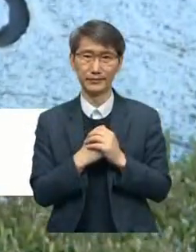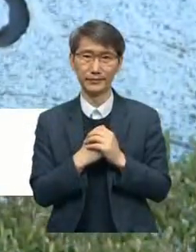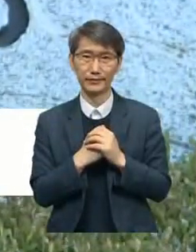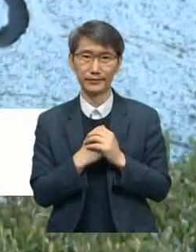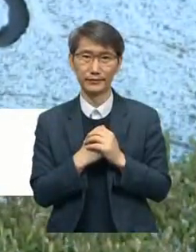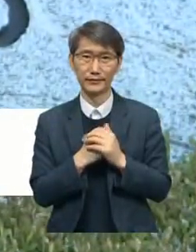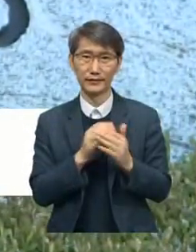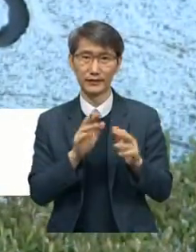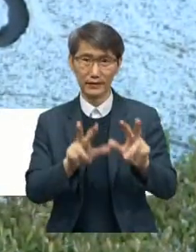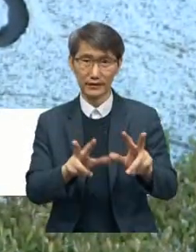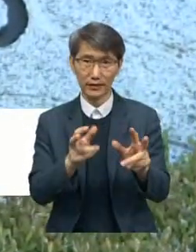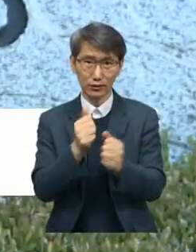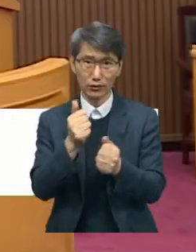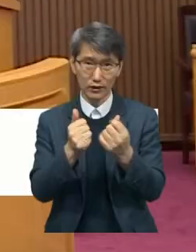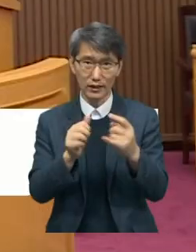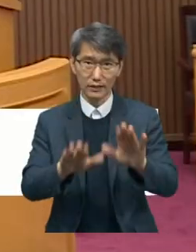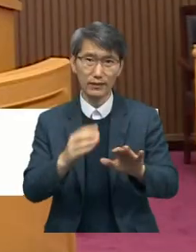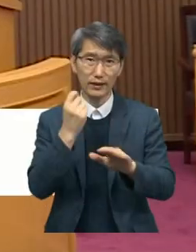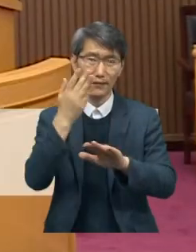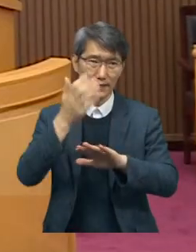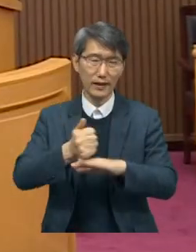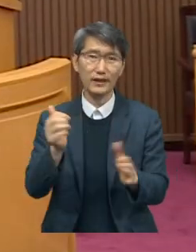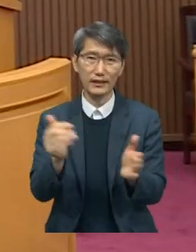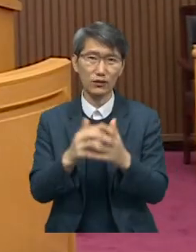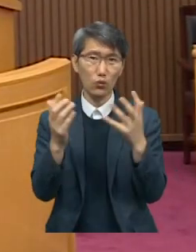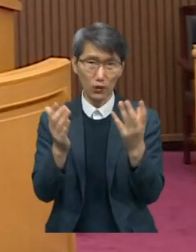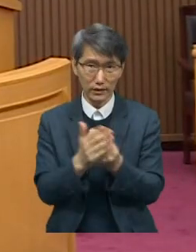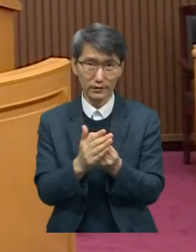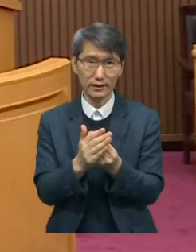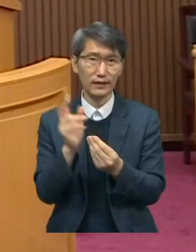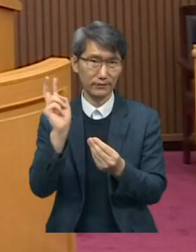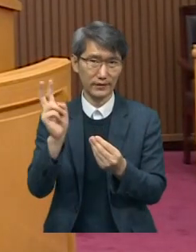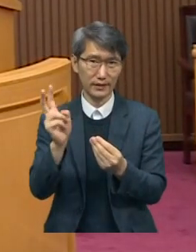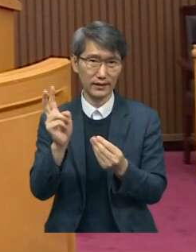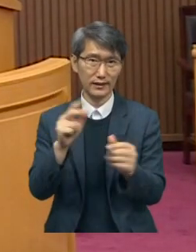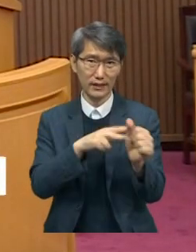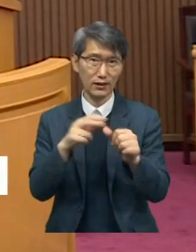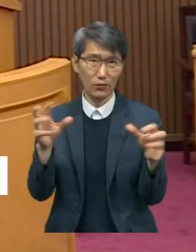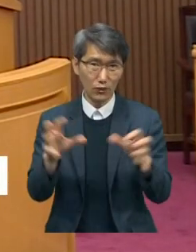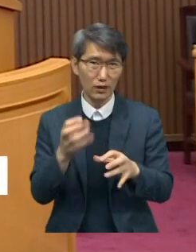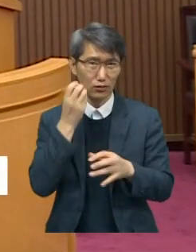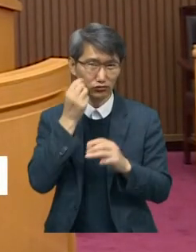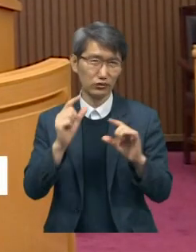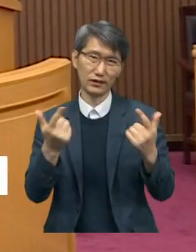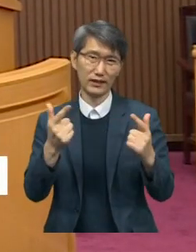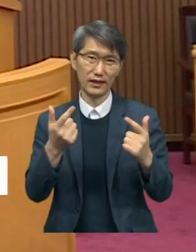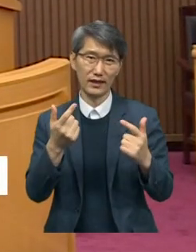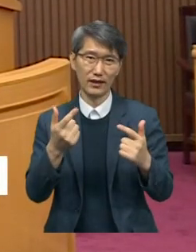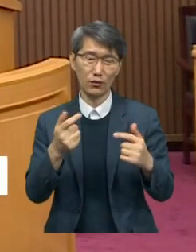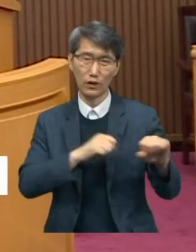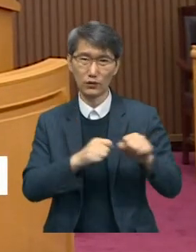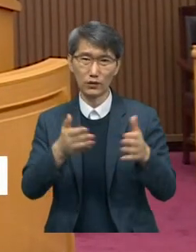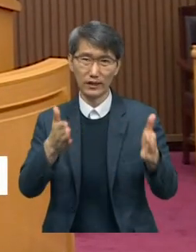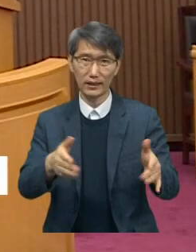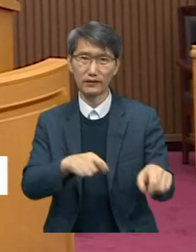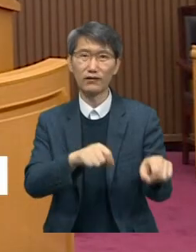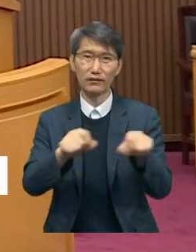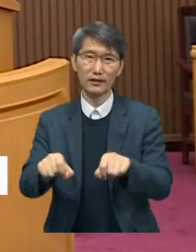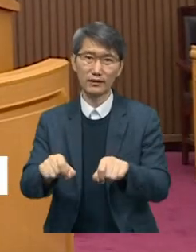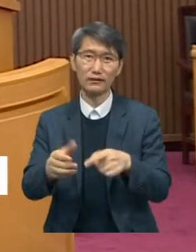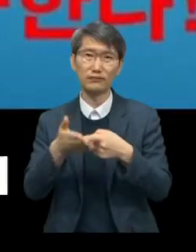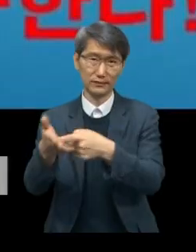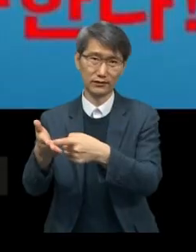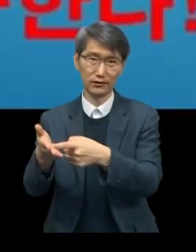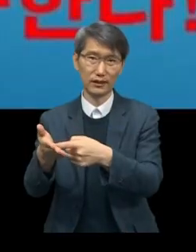해명했습니다. 현재 조사특위는 이달 말까지 완료 예정인 가운데 자료 수집이 원활하지 않아 활동기간 연장을